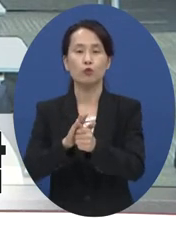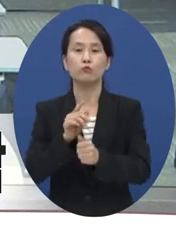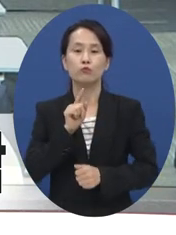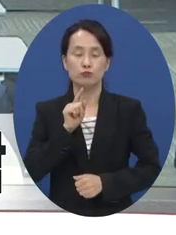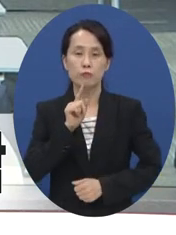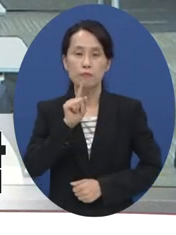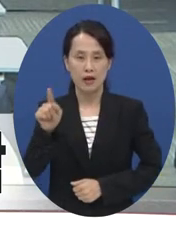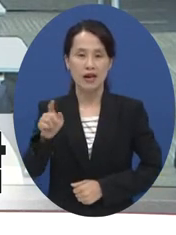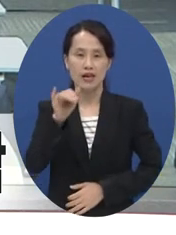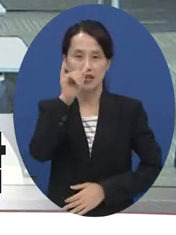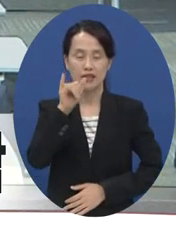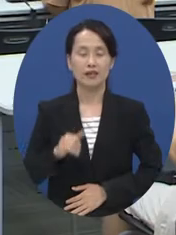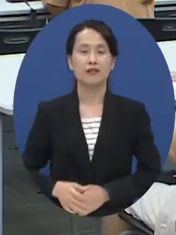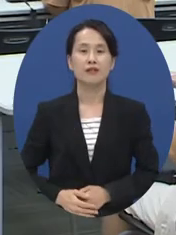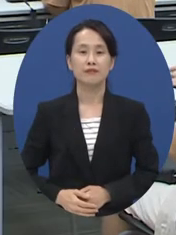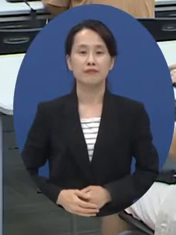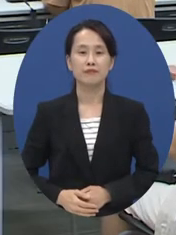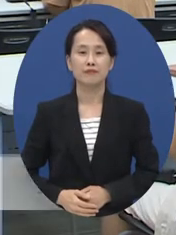기자의 보도입니다.